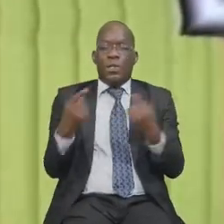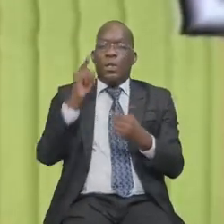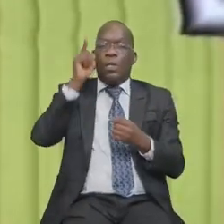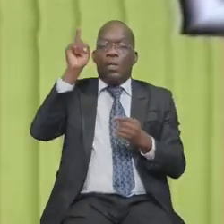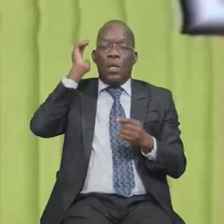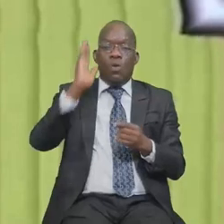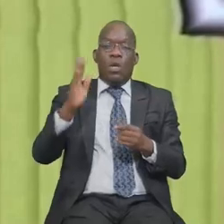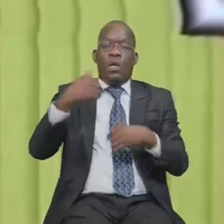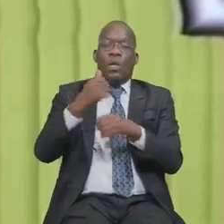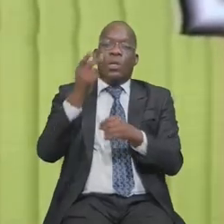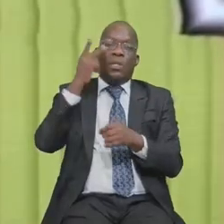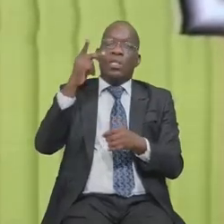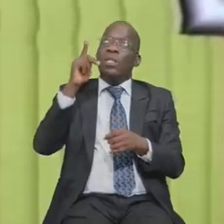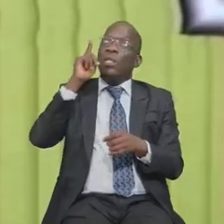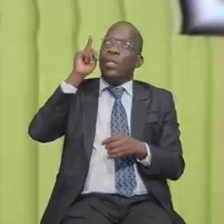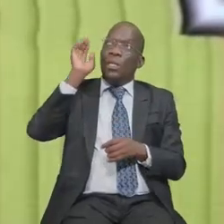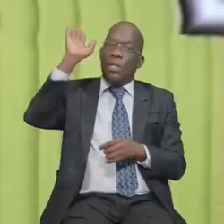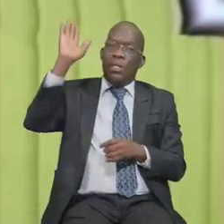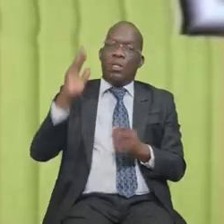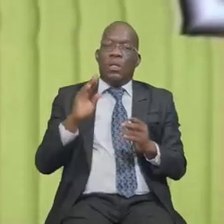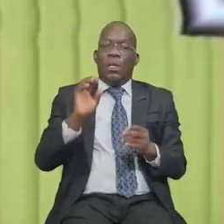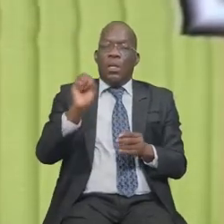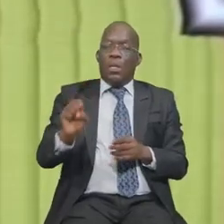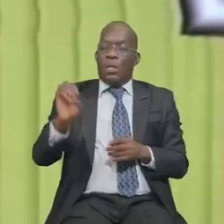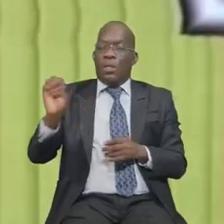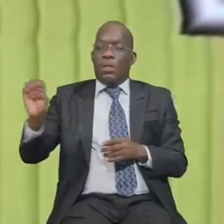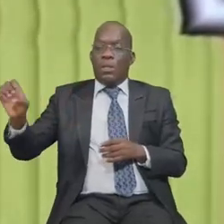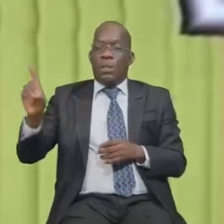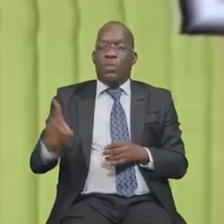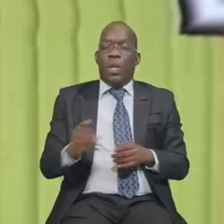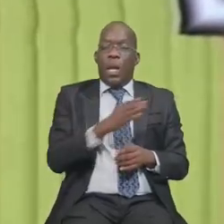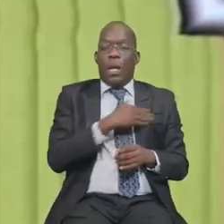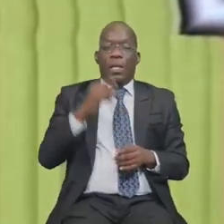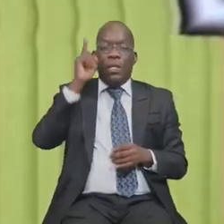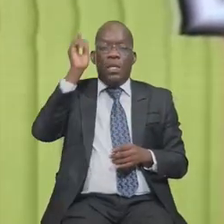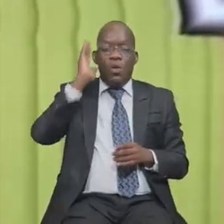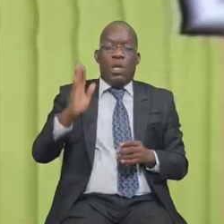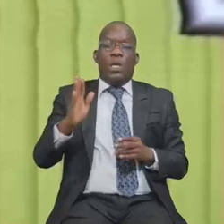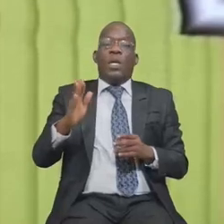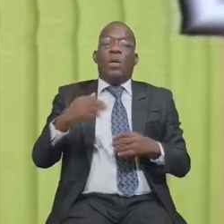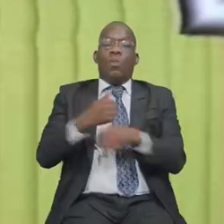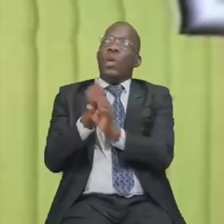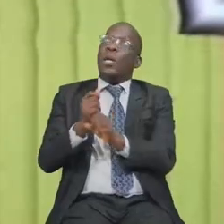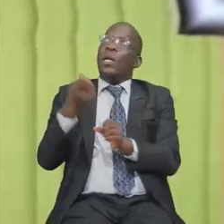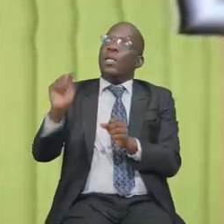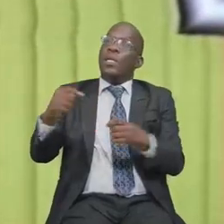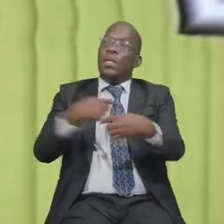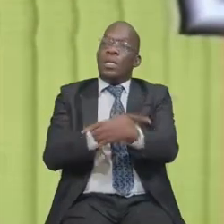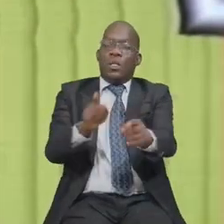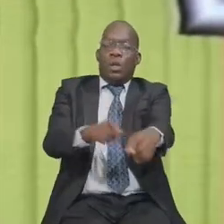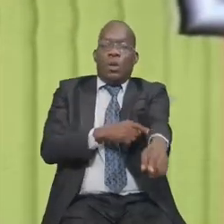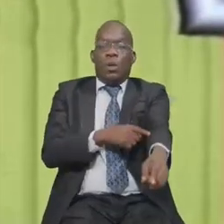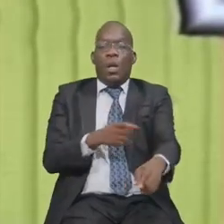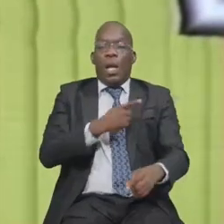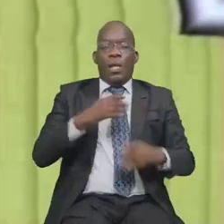ses jours. Et l'œuvre de l'Éternel prospérera entre ses